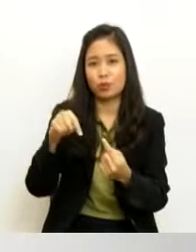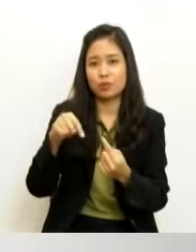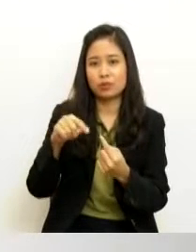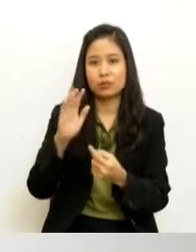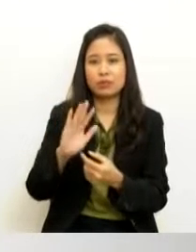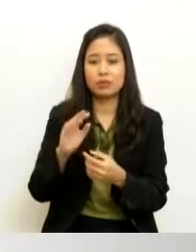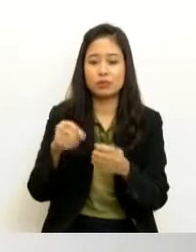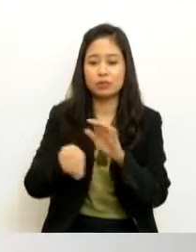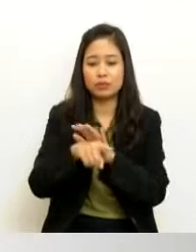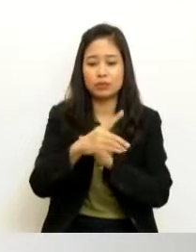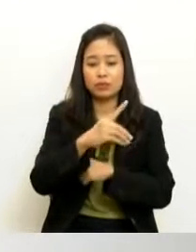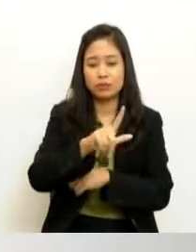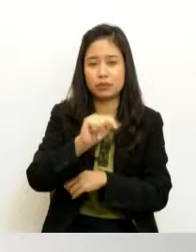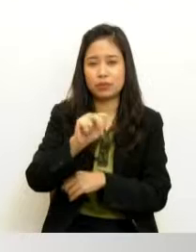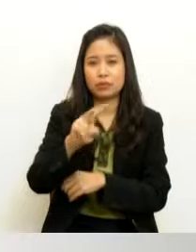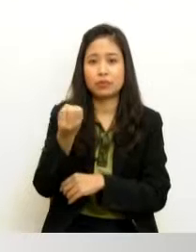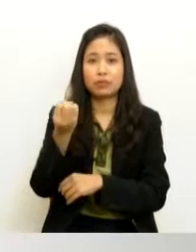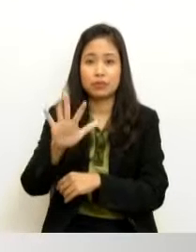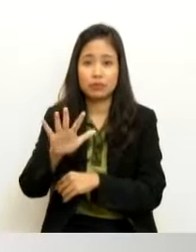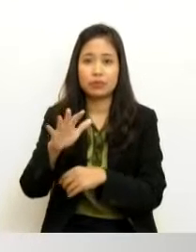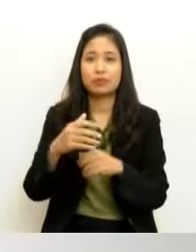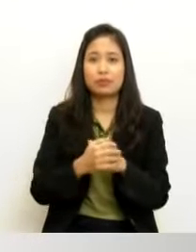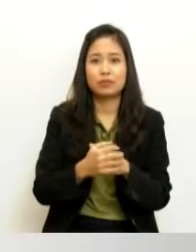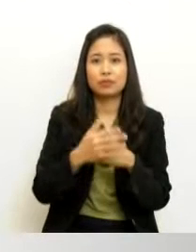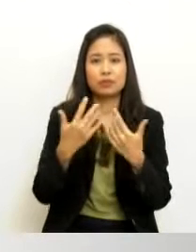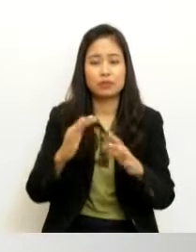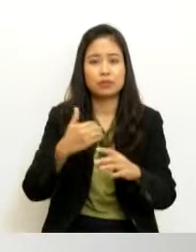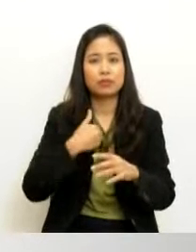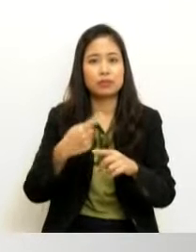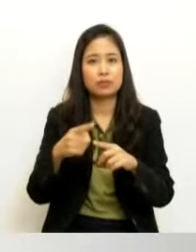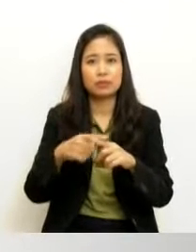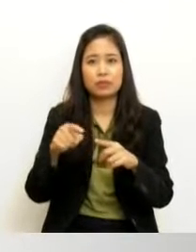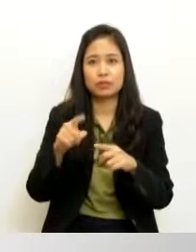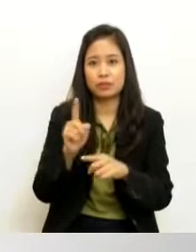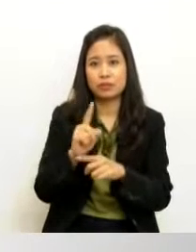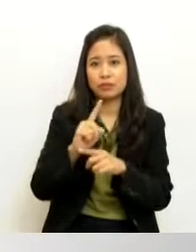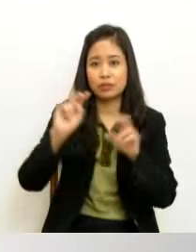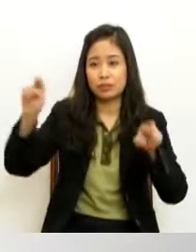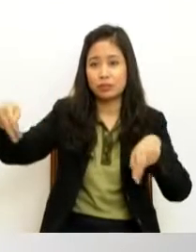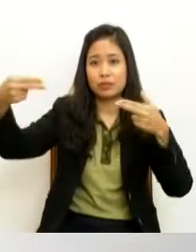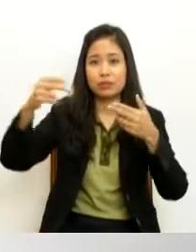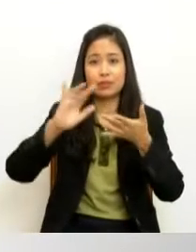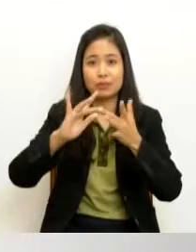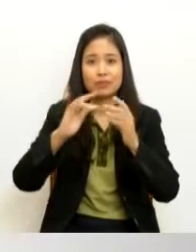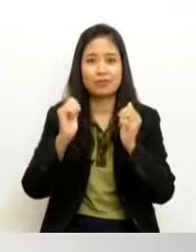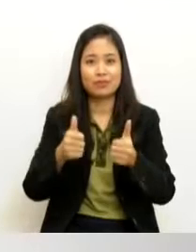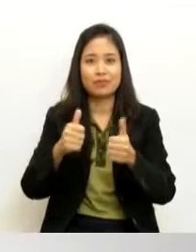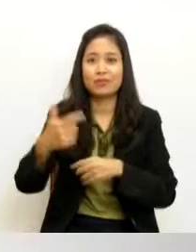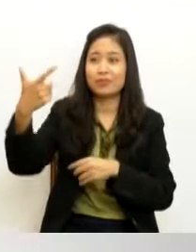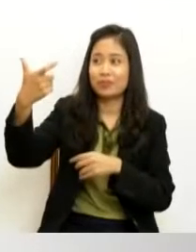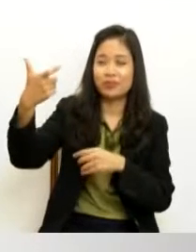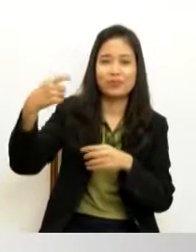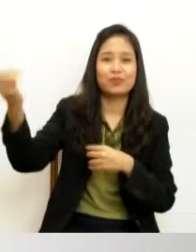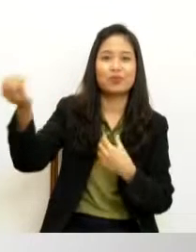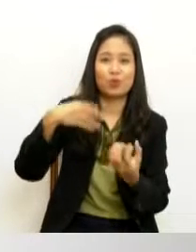ไกลผ่านดาวเทียมช่อง DLTV 15รวมไปถึงรับชมผ่านระบบวิดีโอคอนเฟอเรนซ์ด้วยค่ะเซลฟี่ท่านขณะรับชมราย